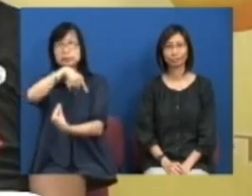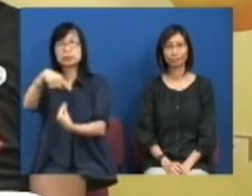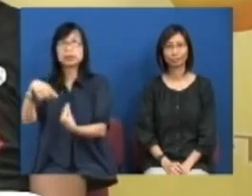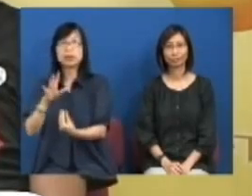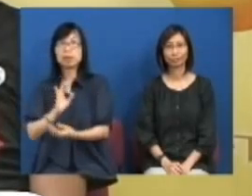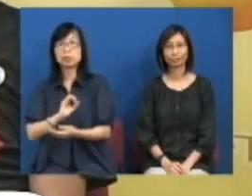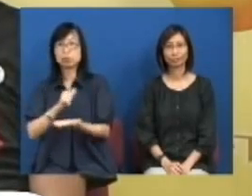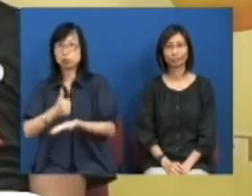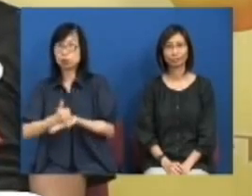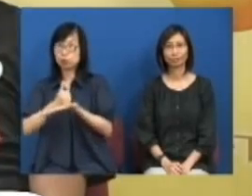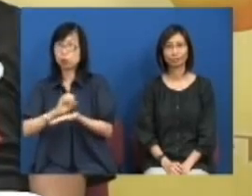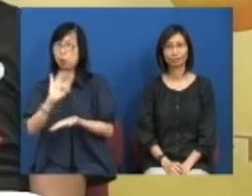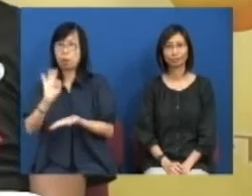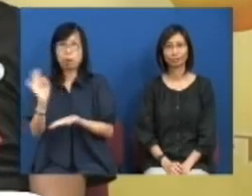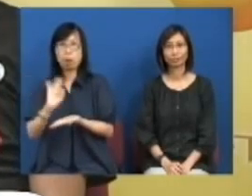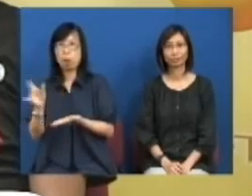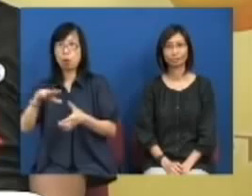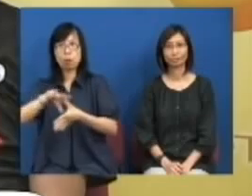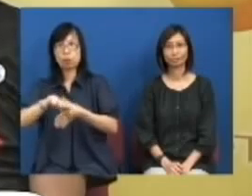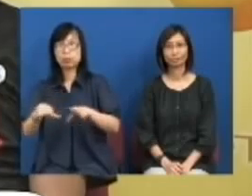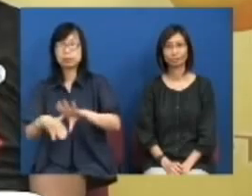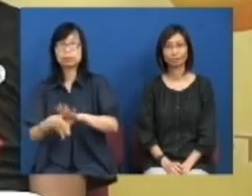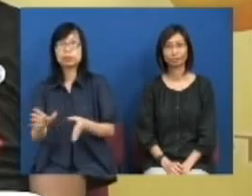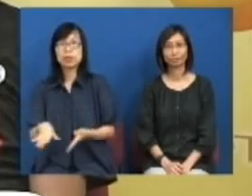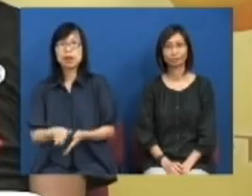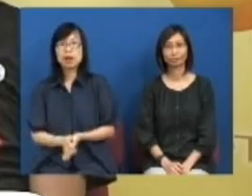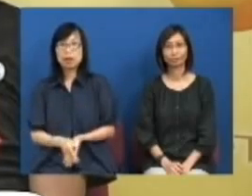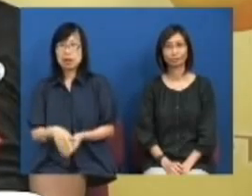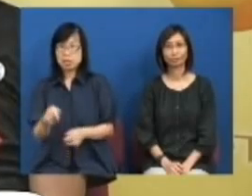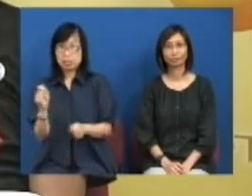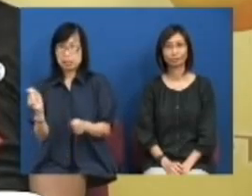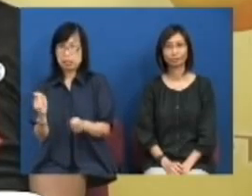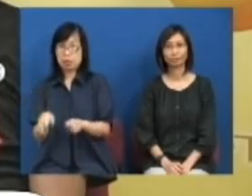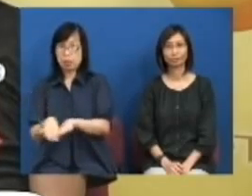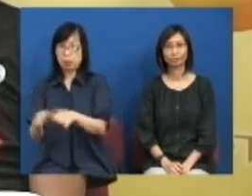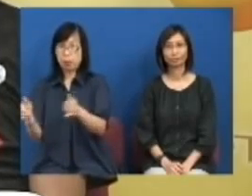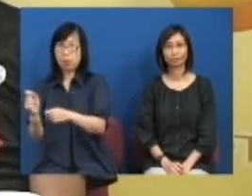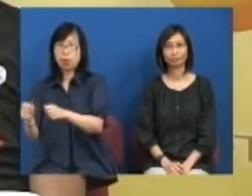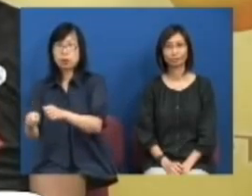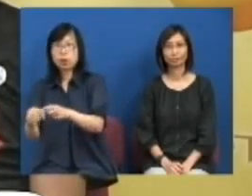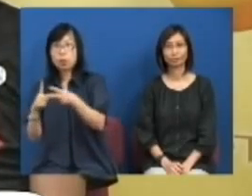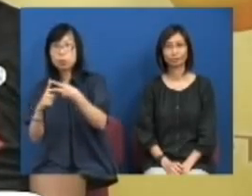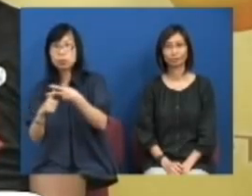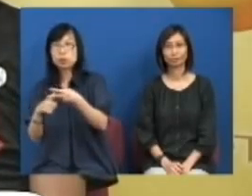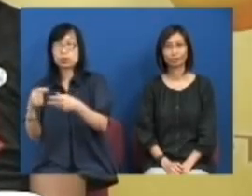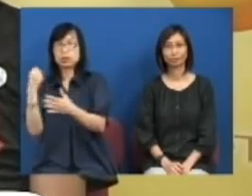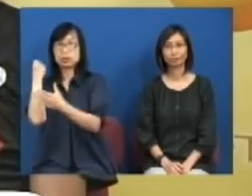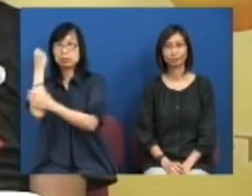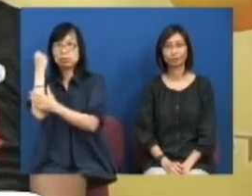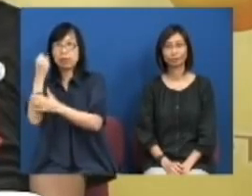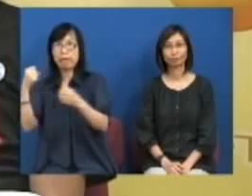重到佢哋文化嘅問題。咁啊話説咧就有啲礦工咧就同嗰啲抗議示威嘅人咧衝